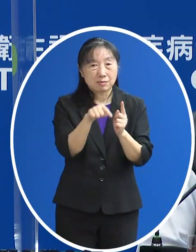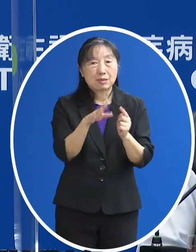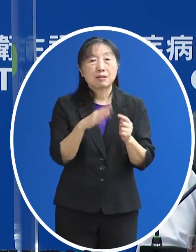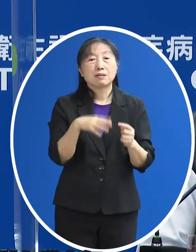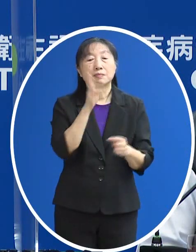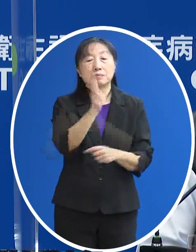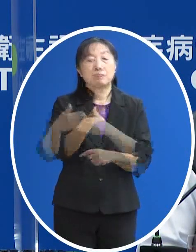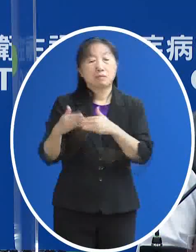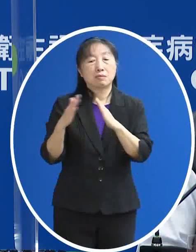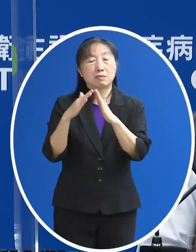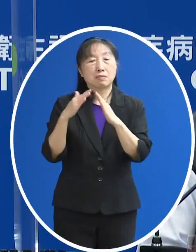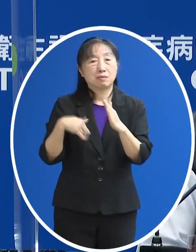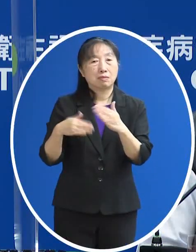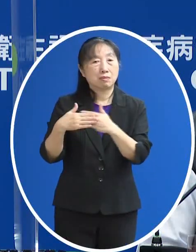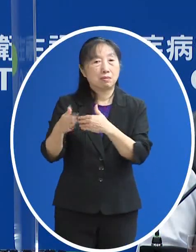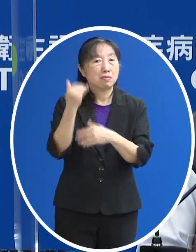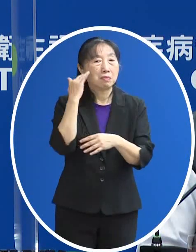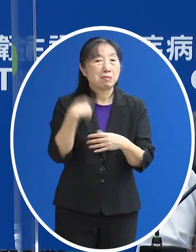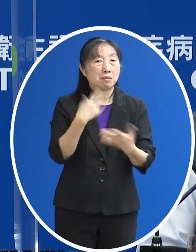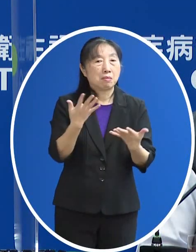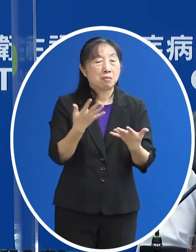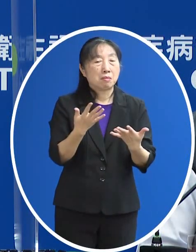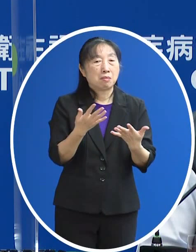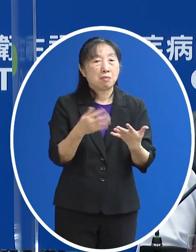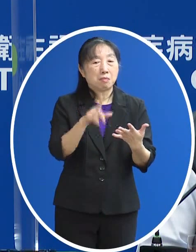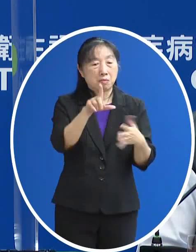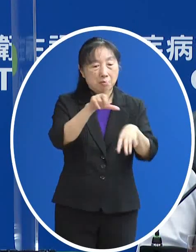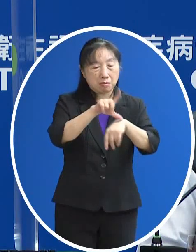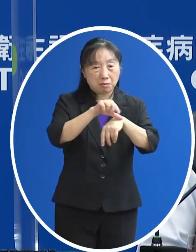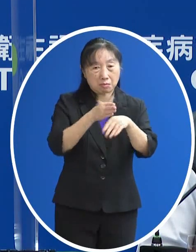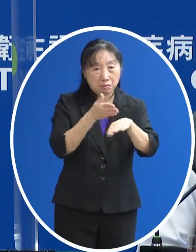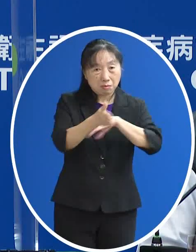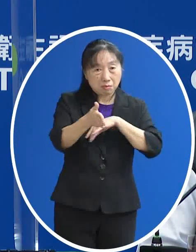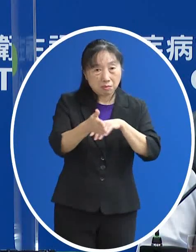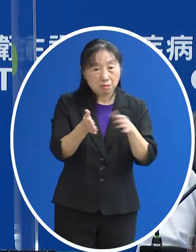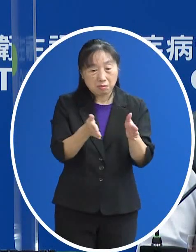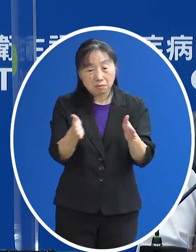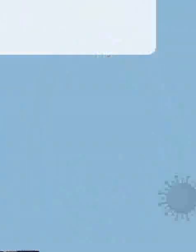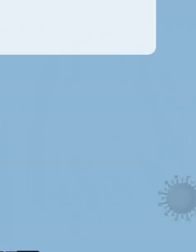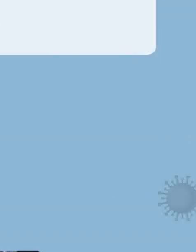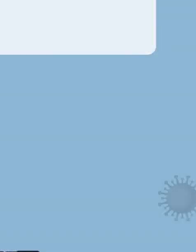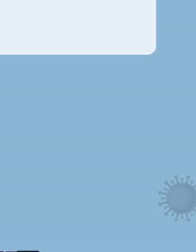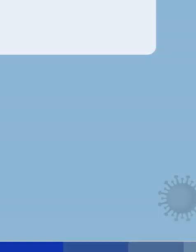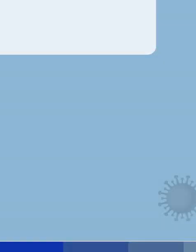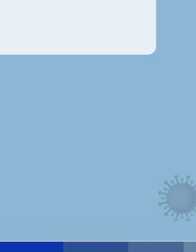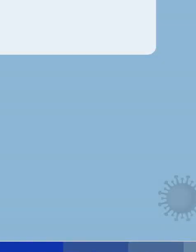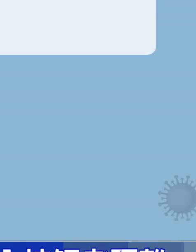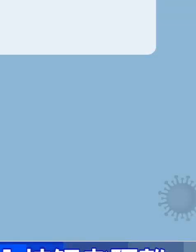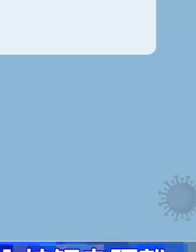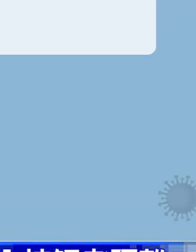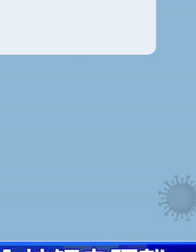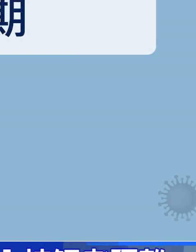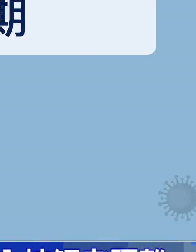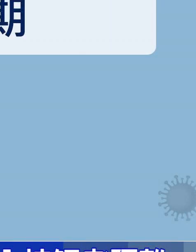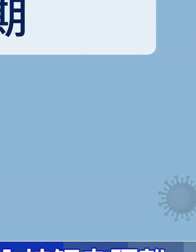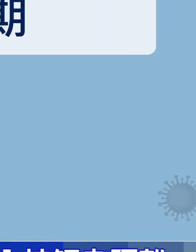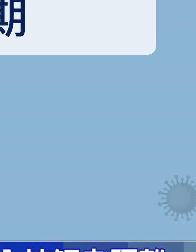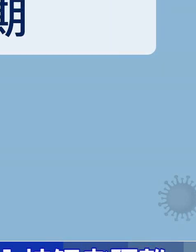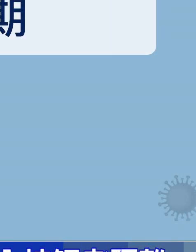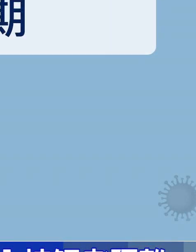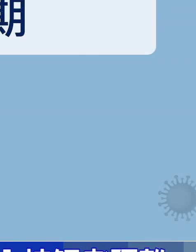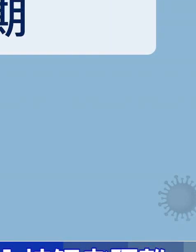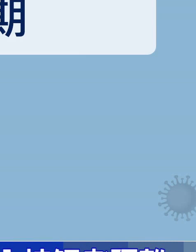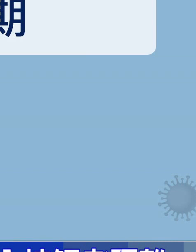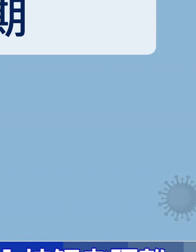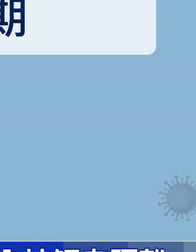隔离的对象，超过那样的一个传染期之外的，我们会列入自主管理。 当时疫调只对染疫司机可传染